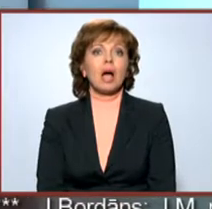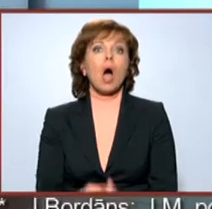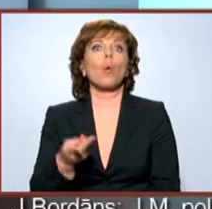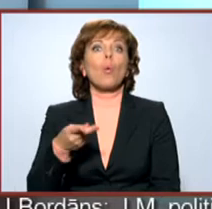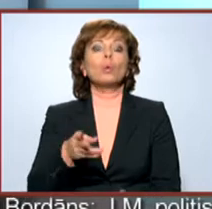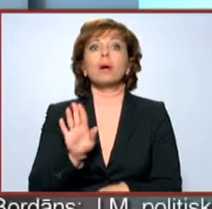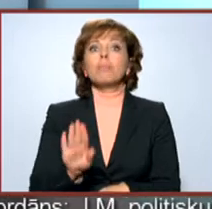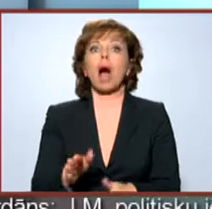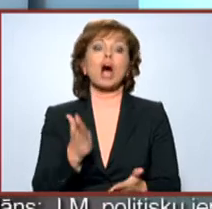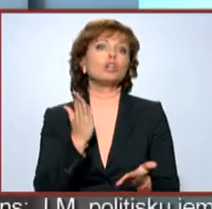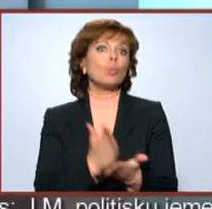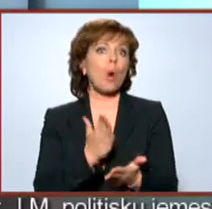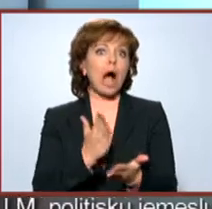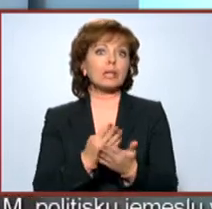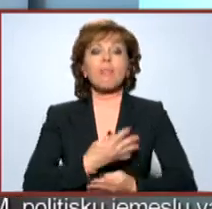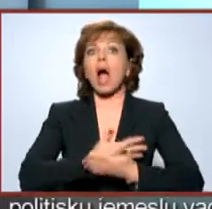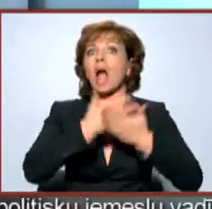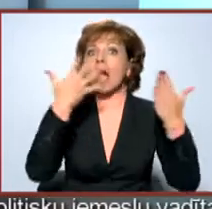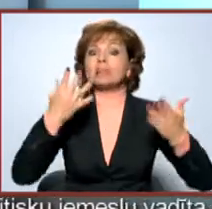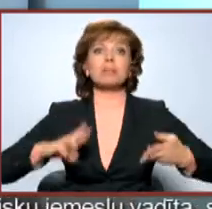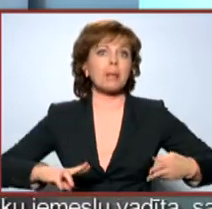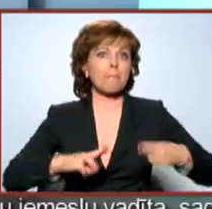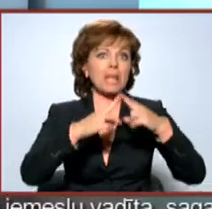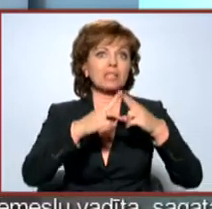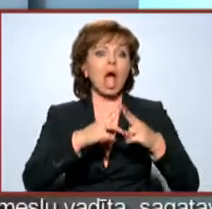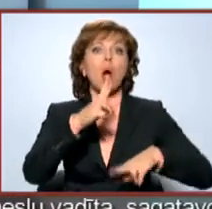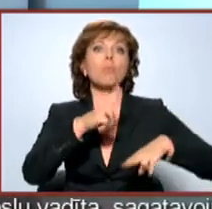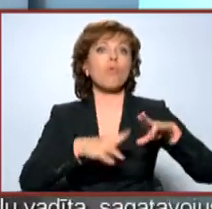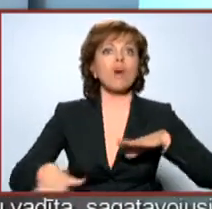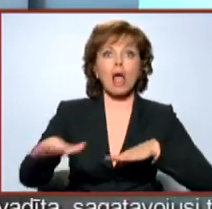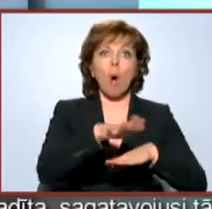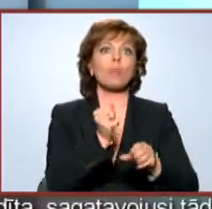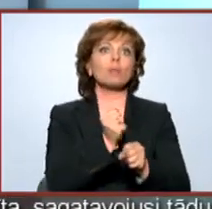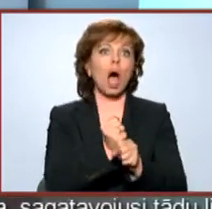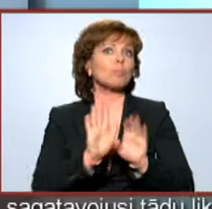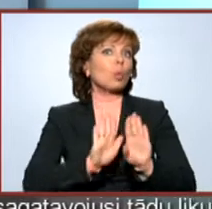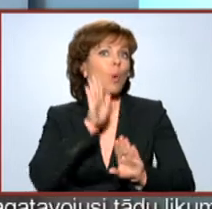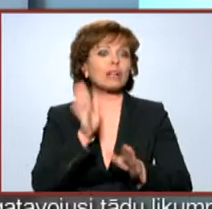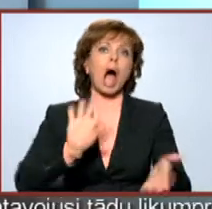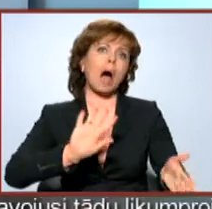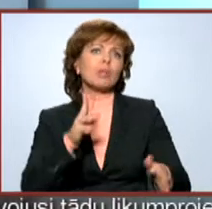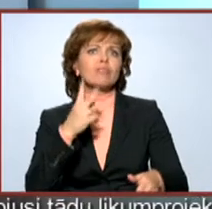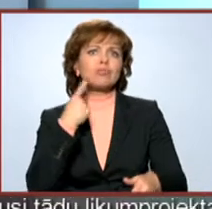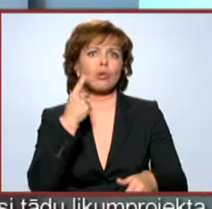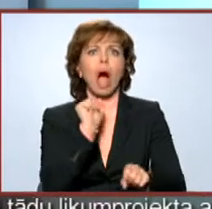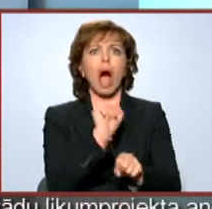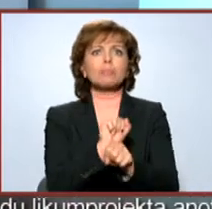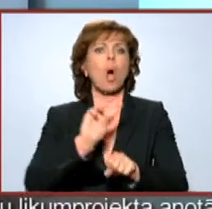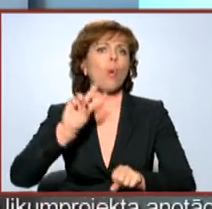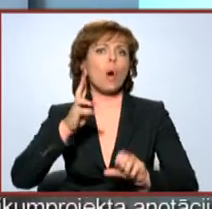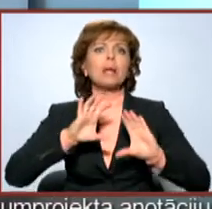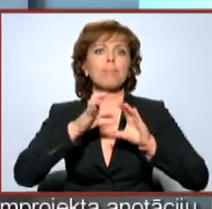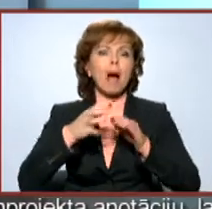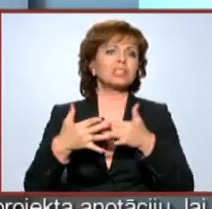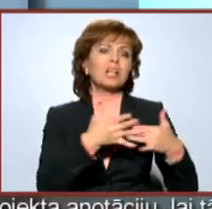Un par šīs dienas notikumu Rīgā gaismas pils būvlaukumā darbu šorīt uz aptuveni divām stundām apstādināja otrā pasaules kara lādiņš.